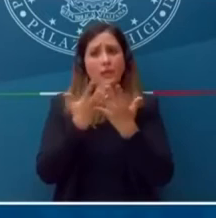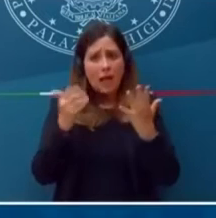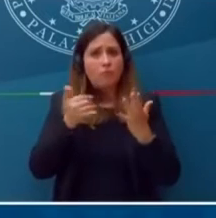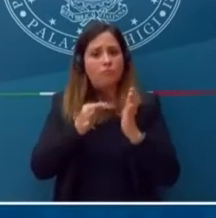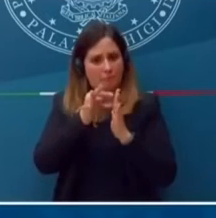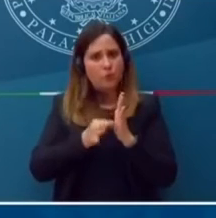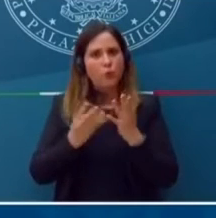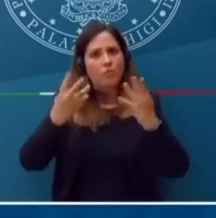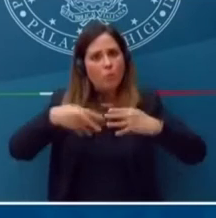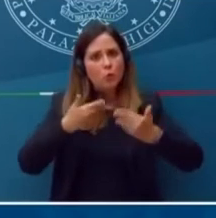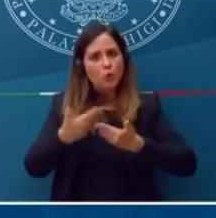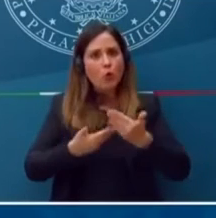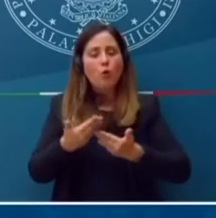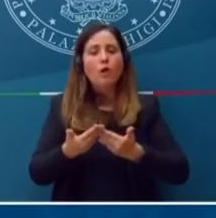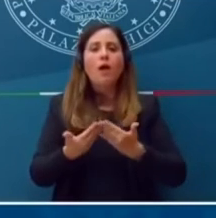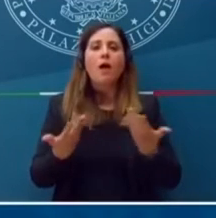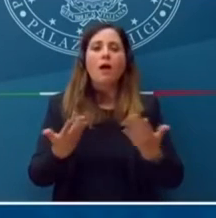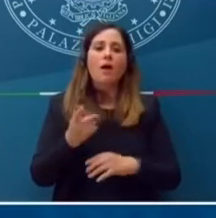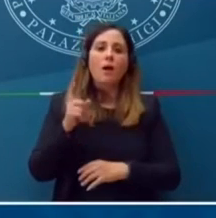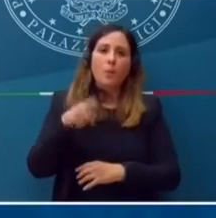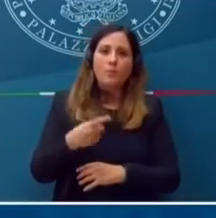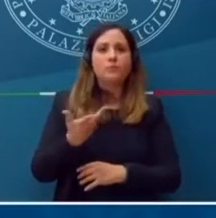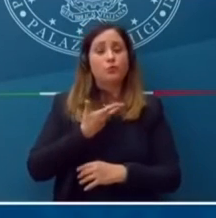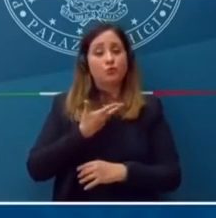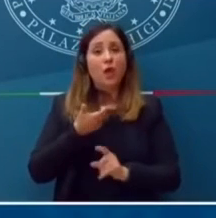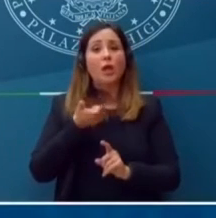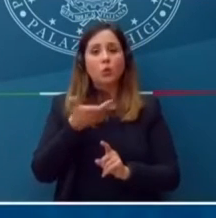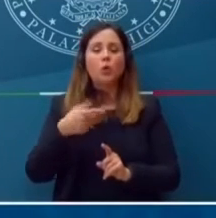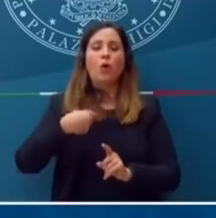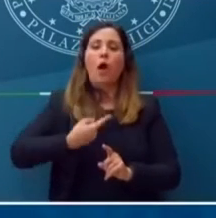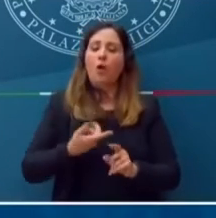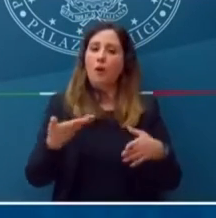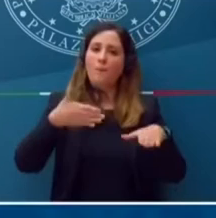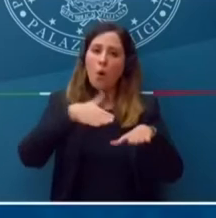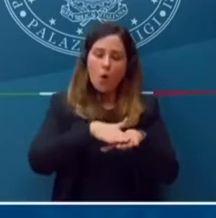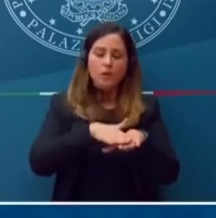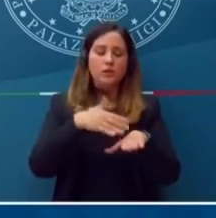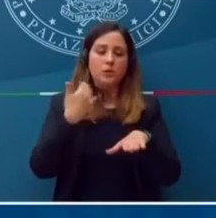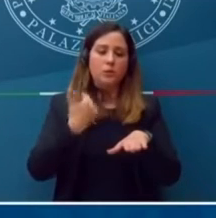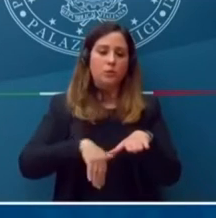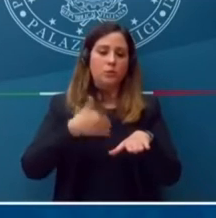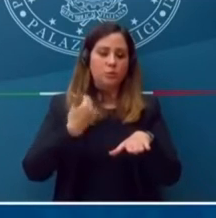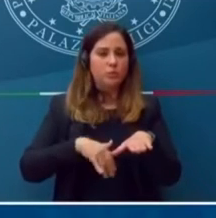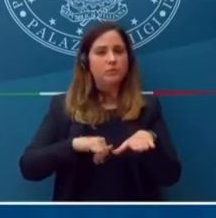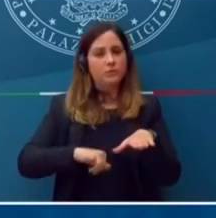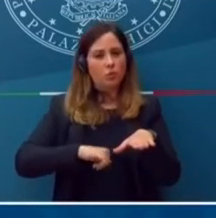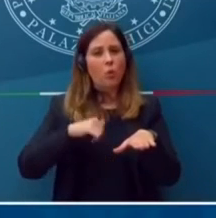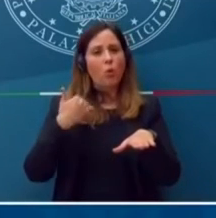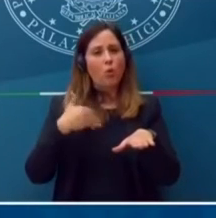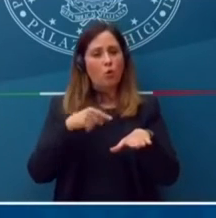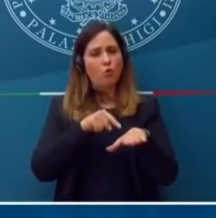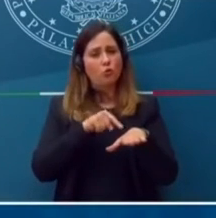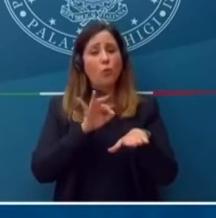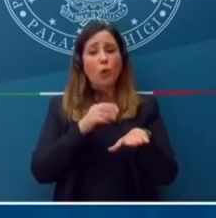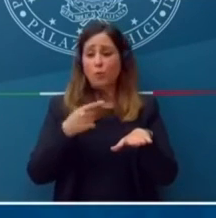funzionando, pur a fronte ancora di un numero elevato di decessi, particolarmente doloroso quello della giornata